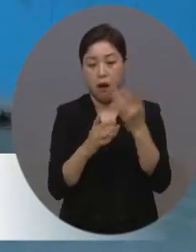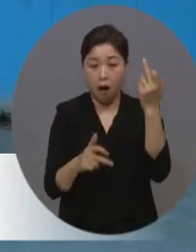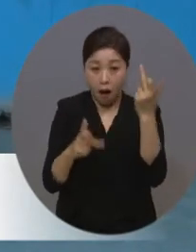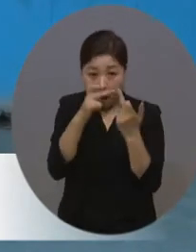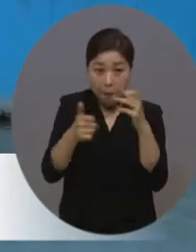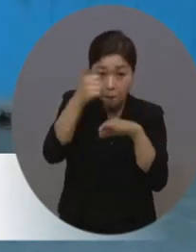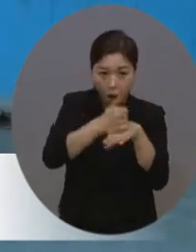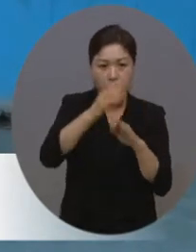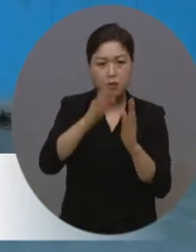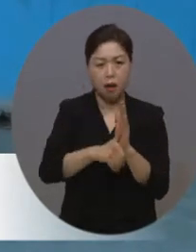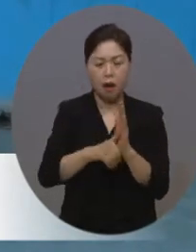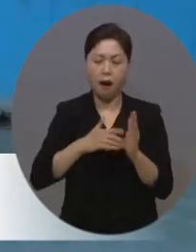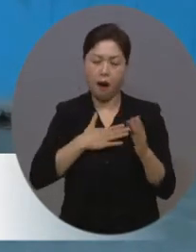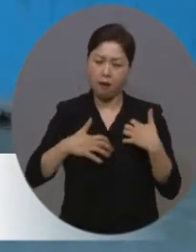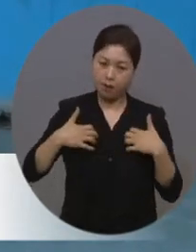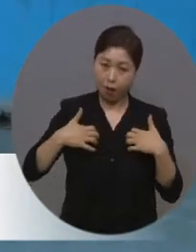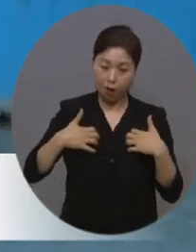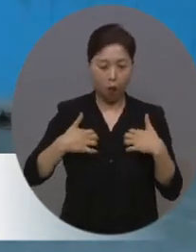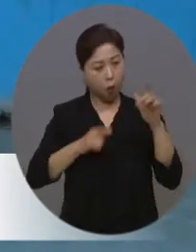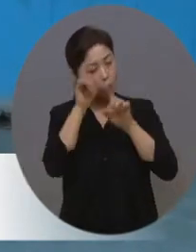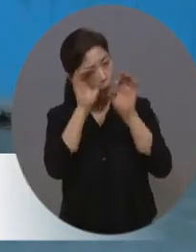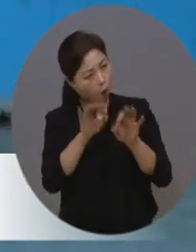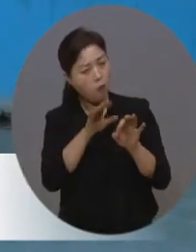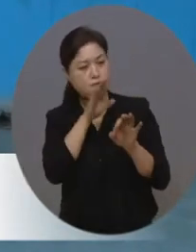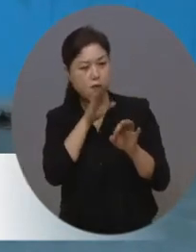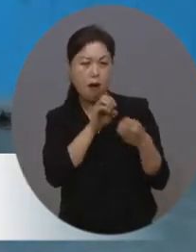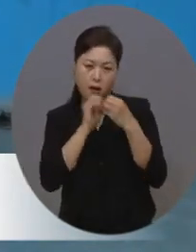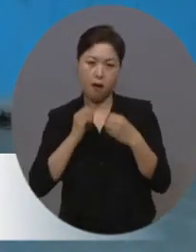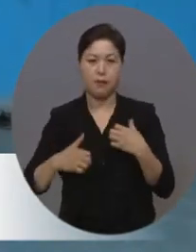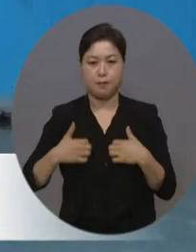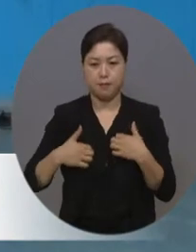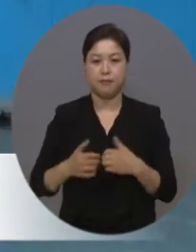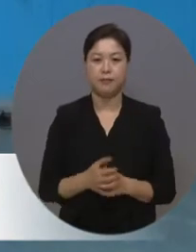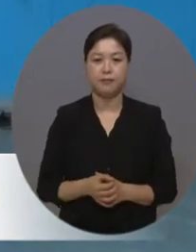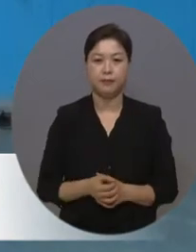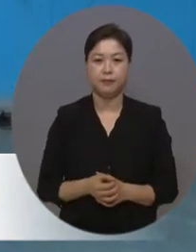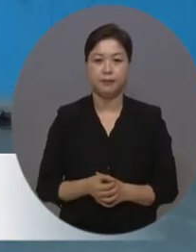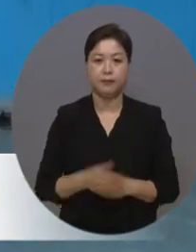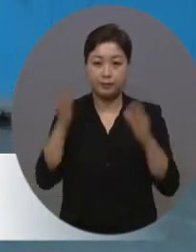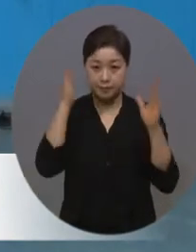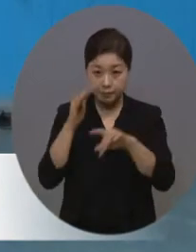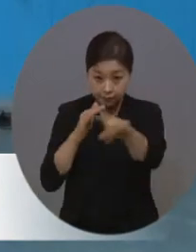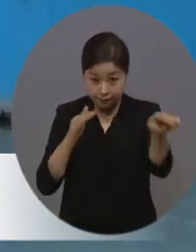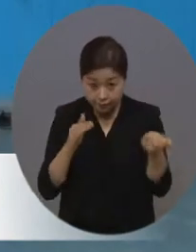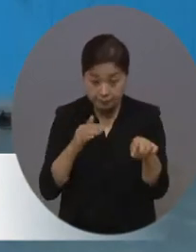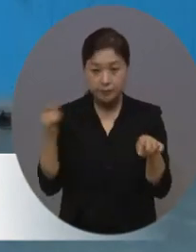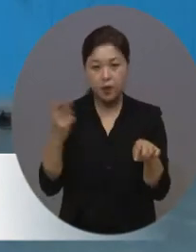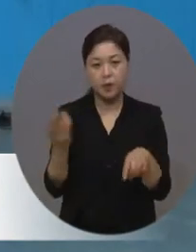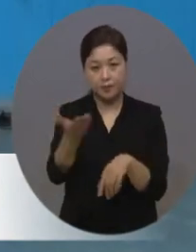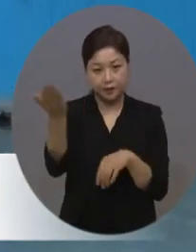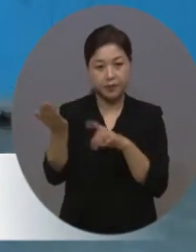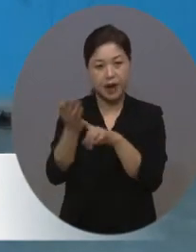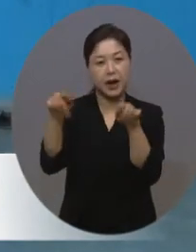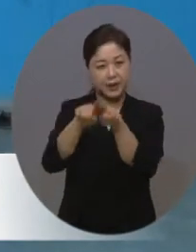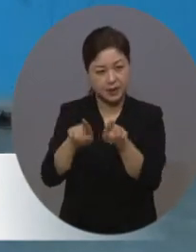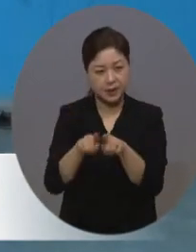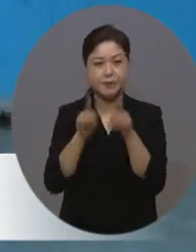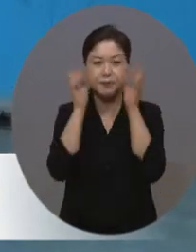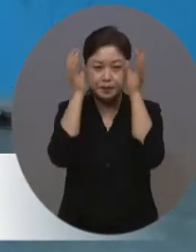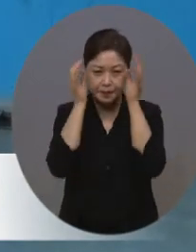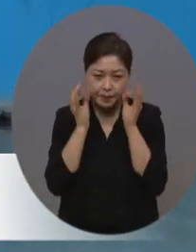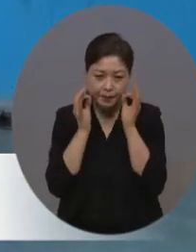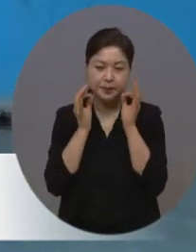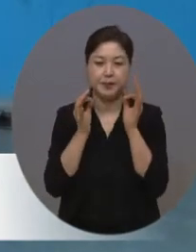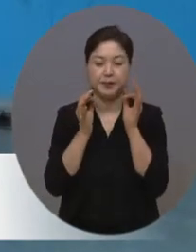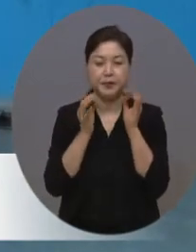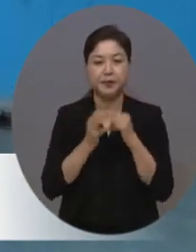때 아유, 제 자신도 참 기쁘더라고요. 계속 그 학생들이나 여러분들하고 같이 땀 흘리면서